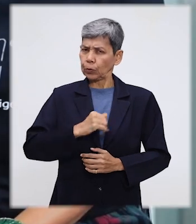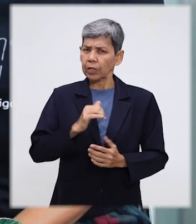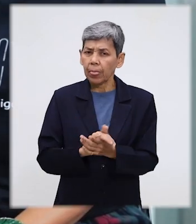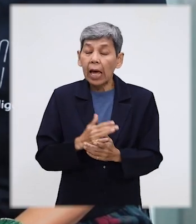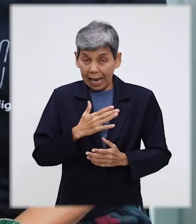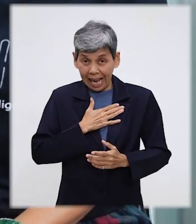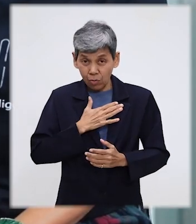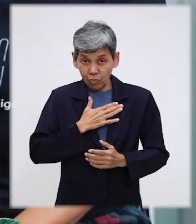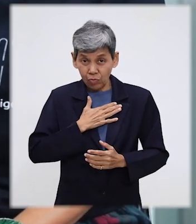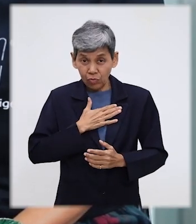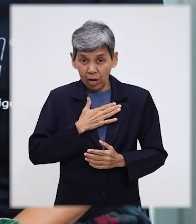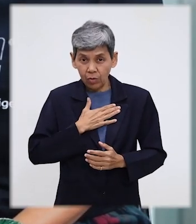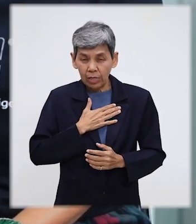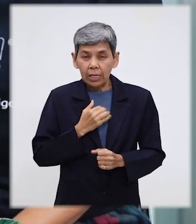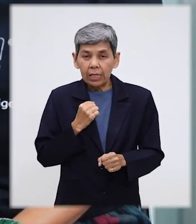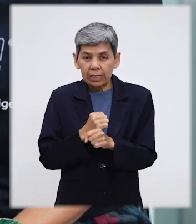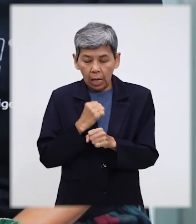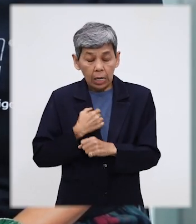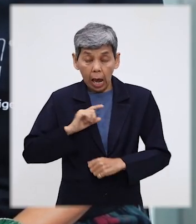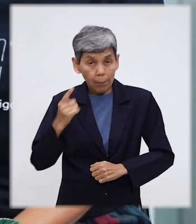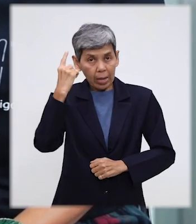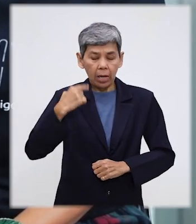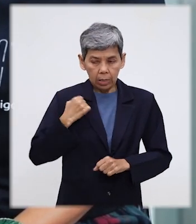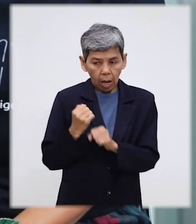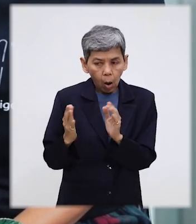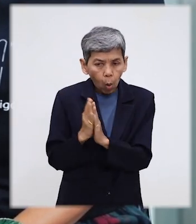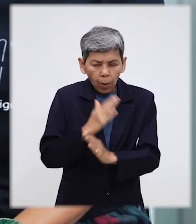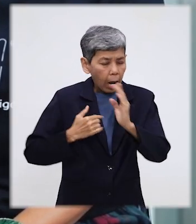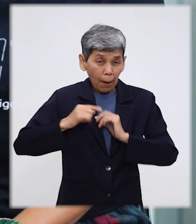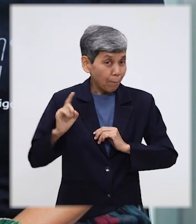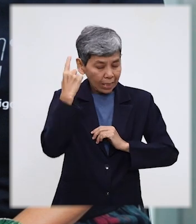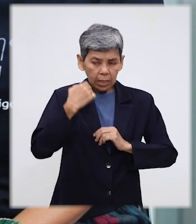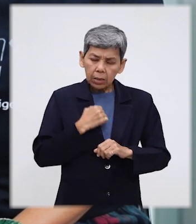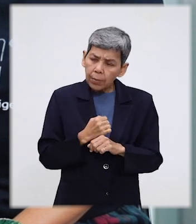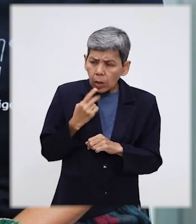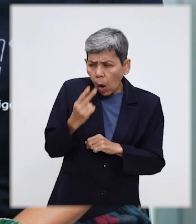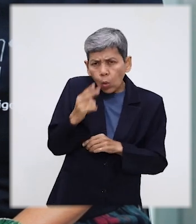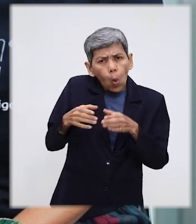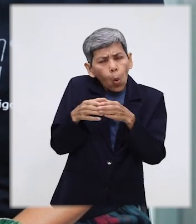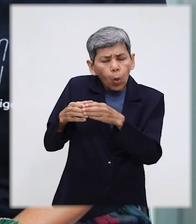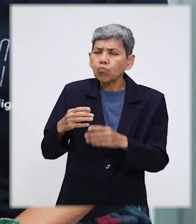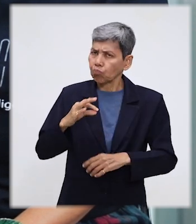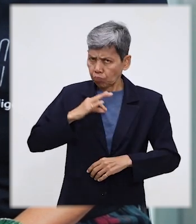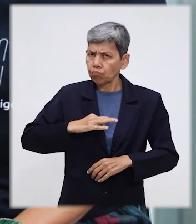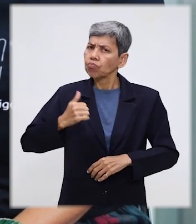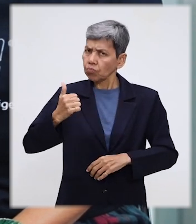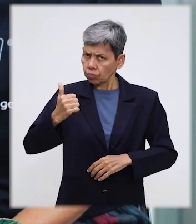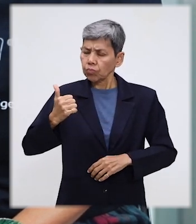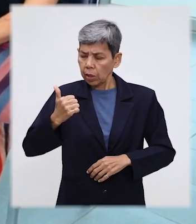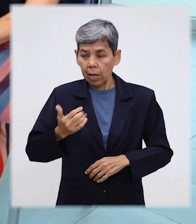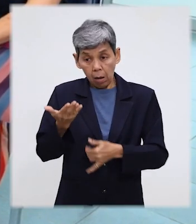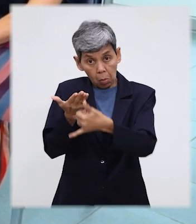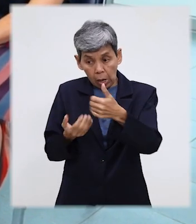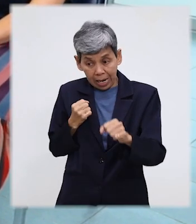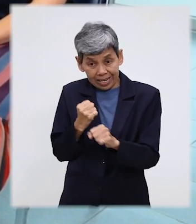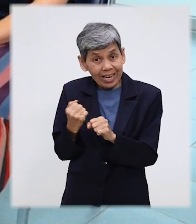เราอาจารย์น้ำตอนนั้นใหม่มากเนาะกับการทำงานกับคนพิการค่ะ กลุ่มถือว่าเราโชคดีที่ว่าค